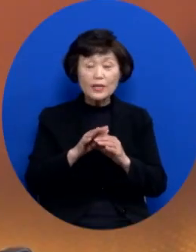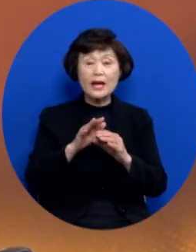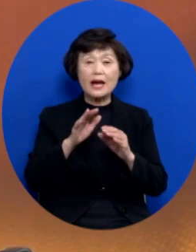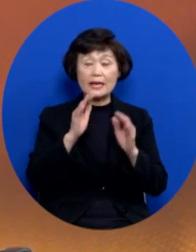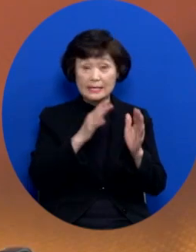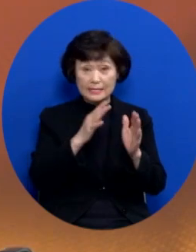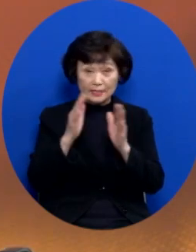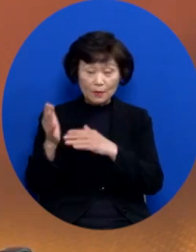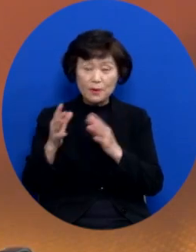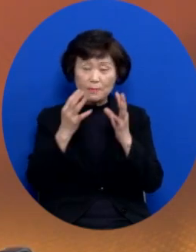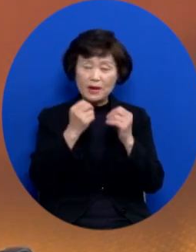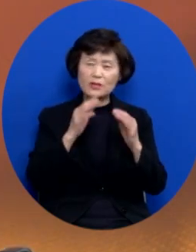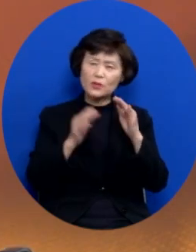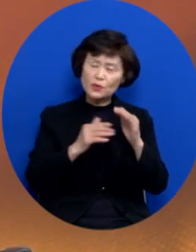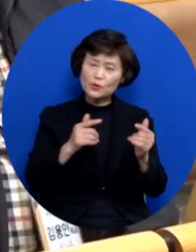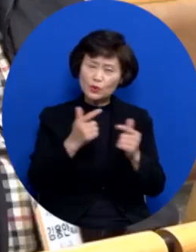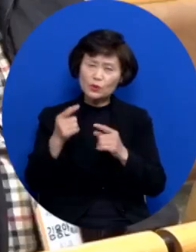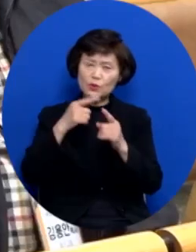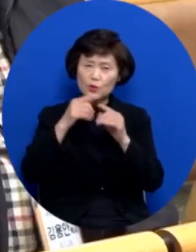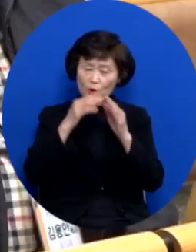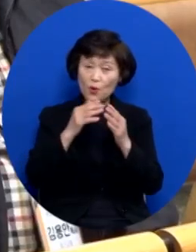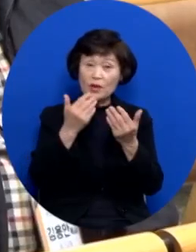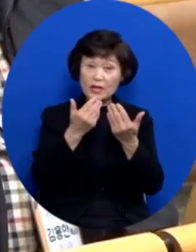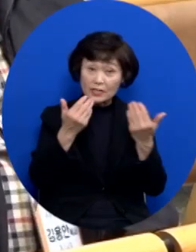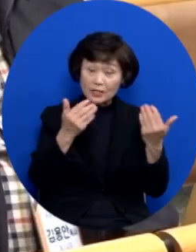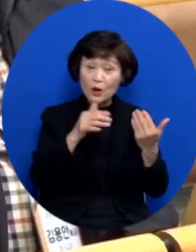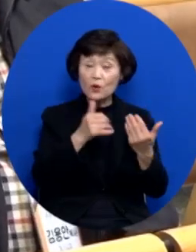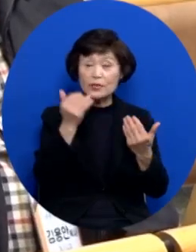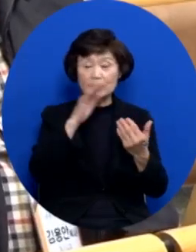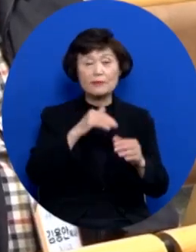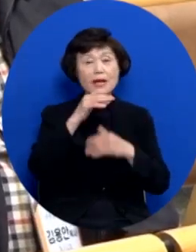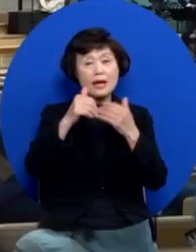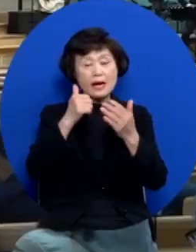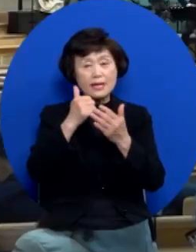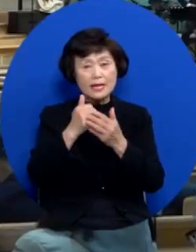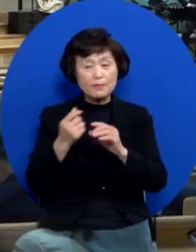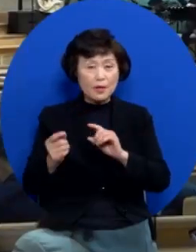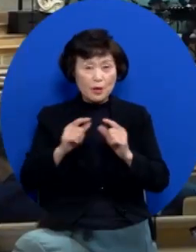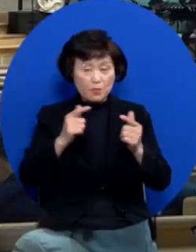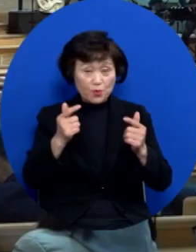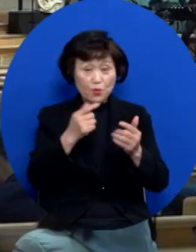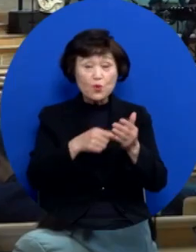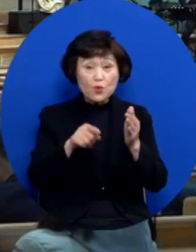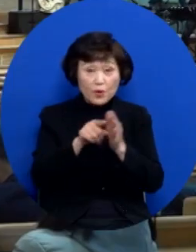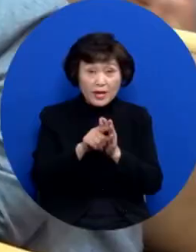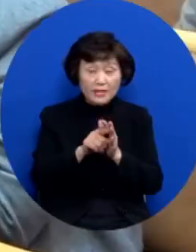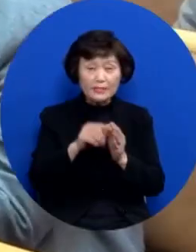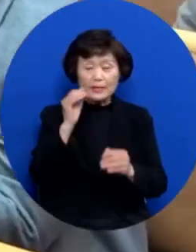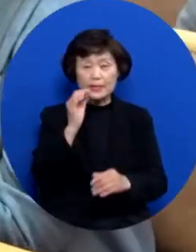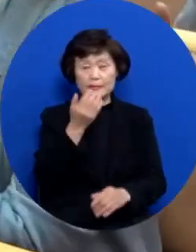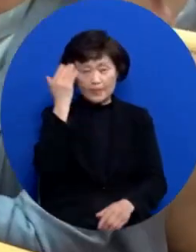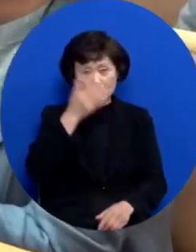거치며 많은 성도들이 교회를 떠났다며 하나님의 부흥을 다시 경험하기 위해서는 성결해야 한다고 강조했습니다.